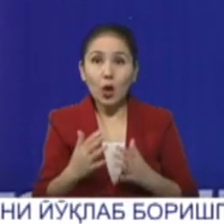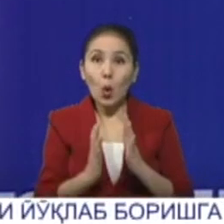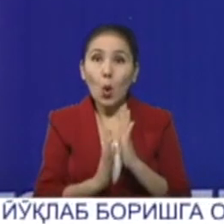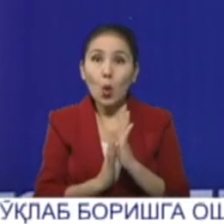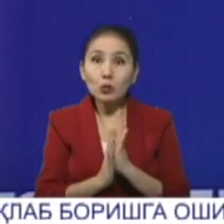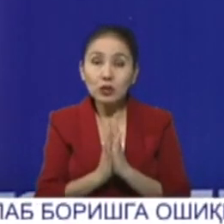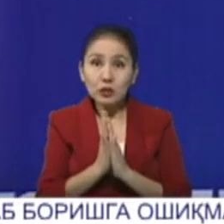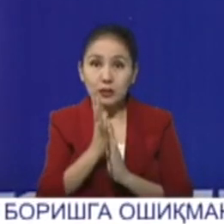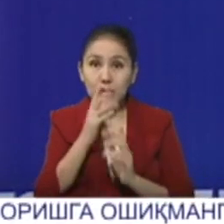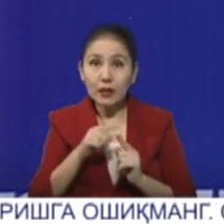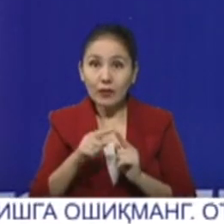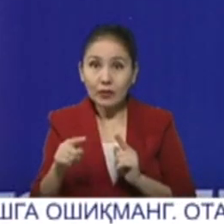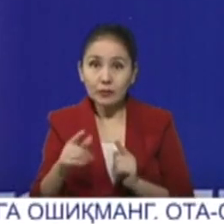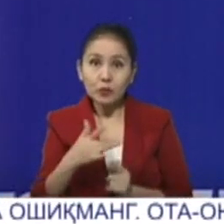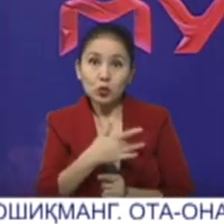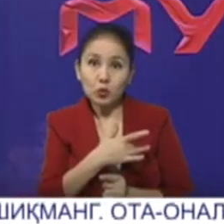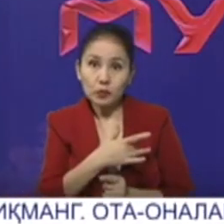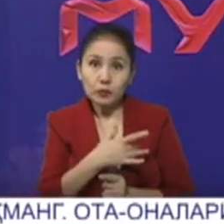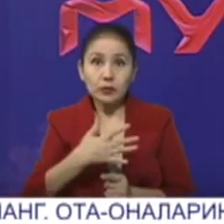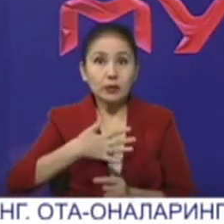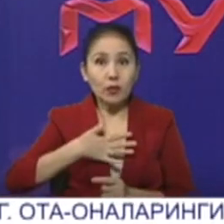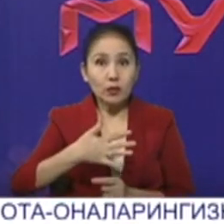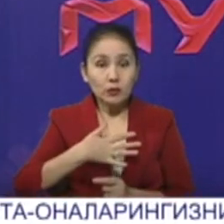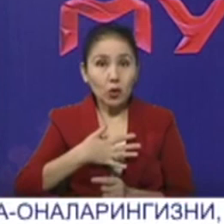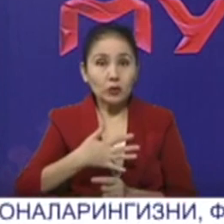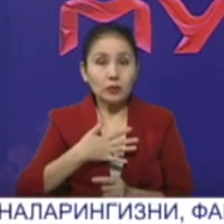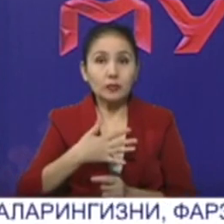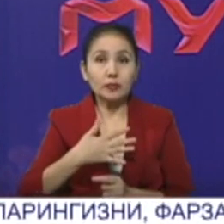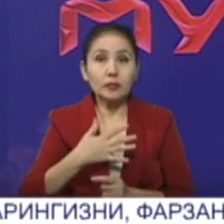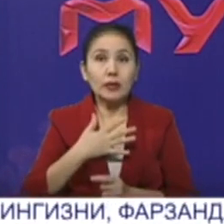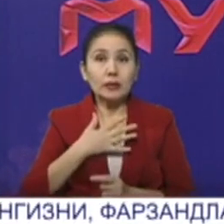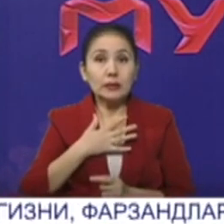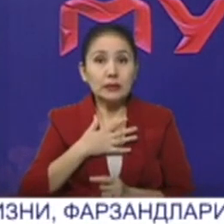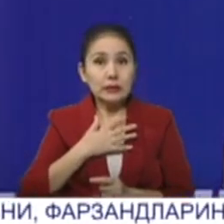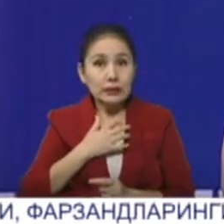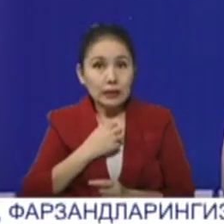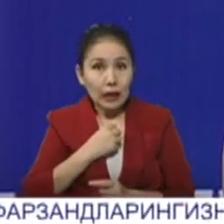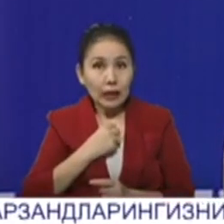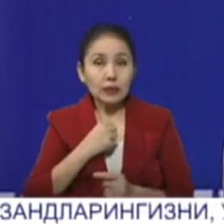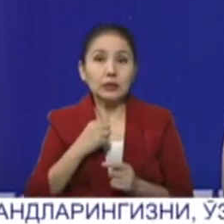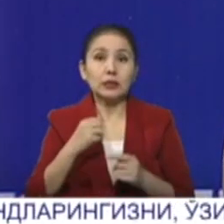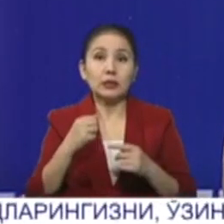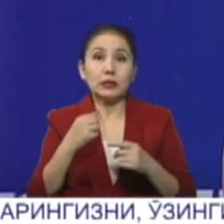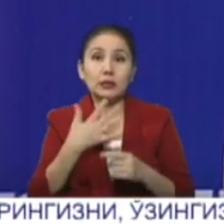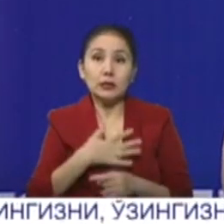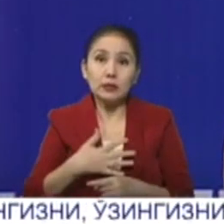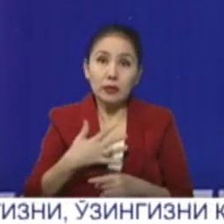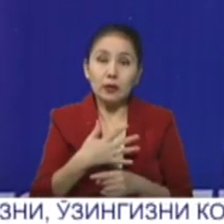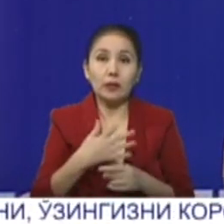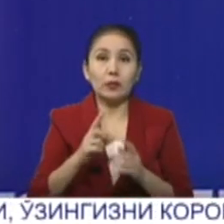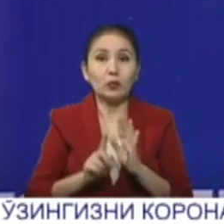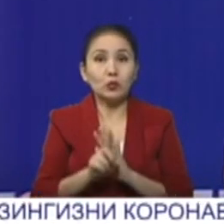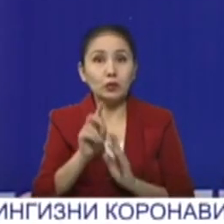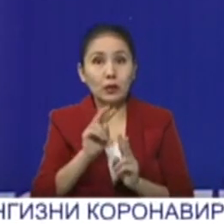davrida yurak hamda nafas olish tizimini siqilishi fiziologik siqilishi kuzatiladi.